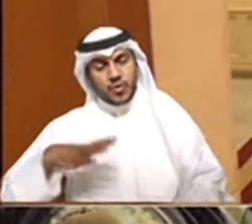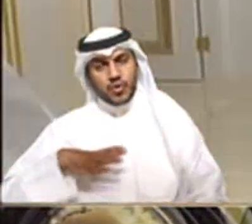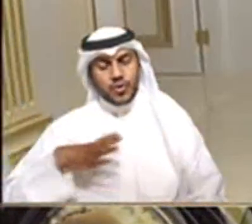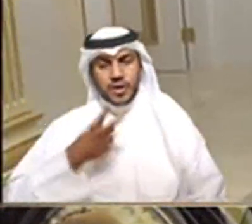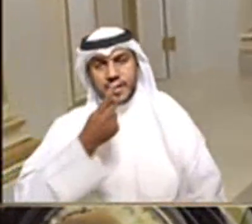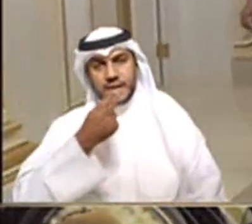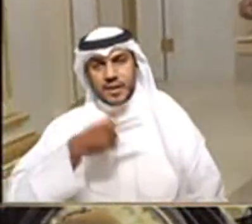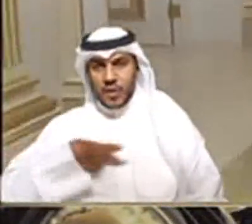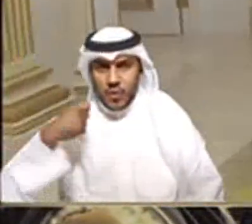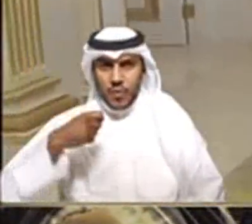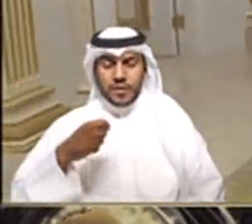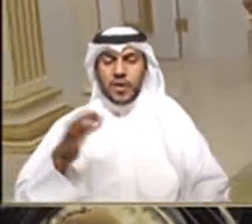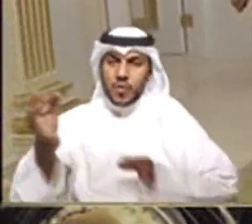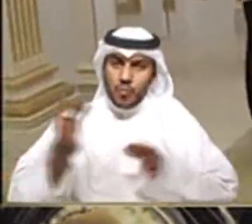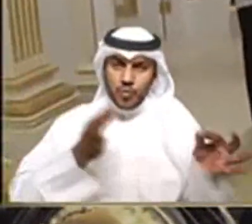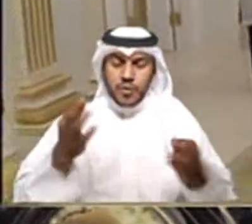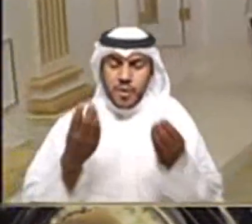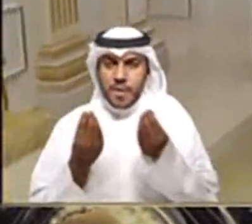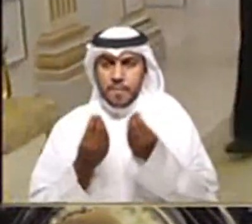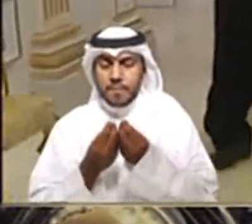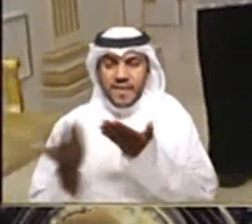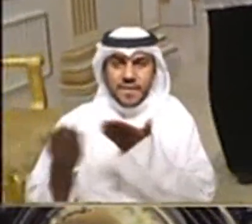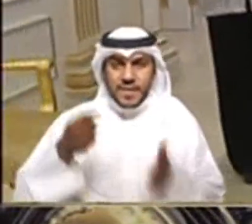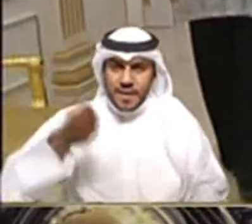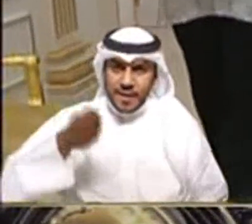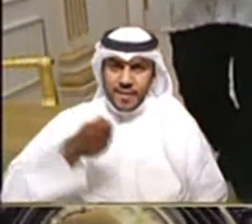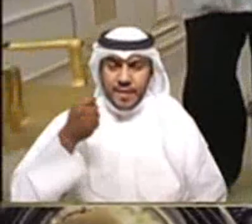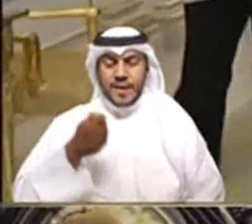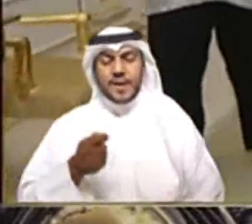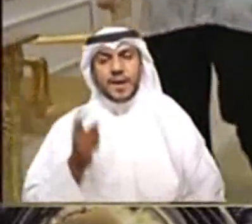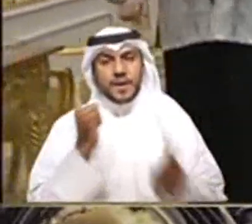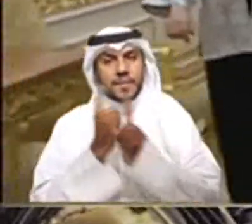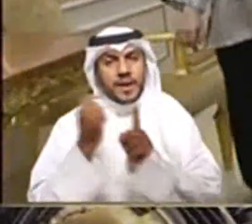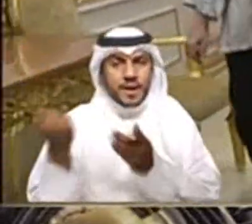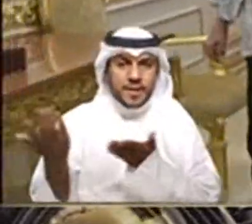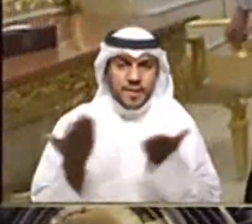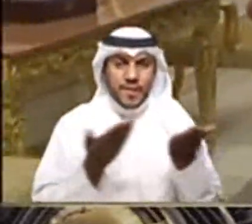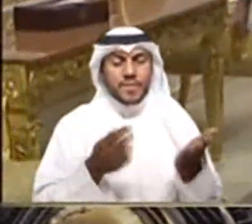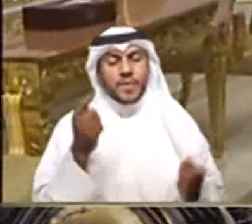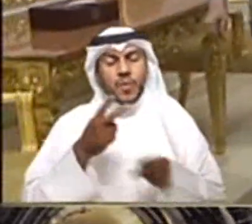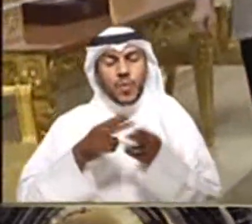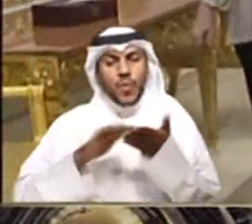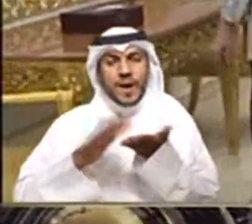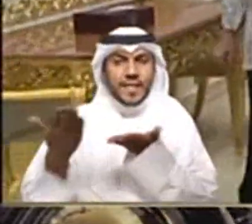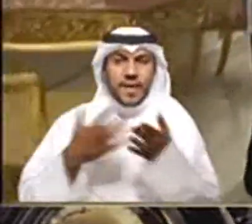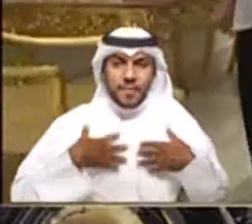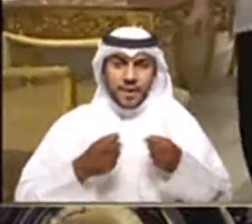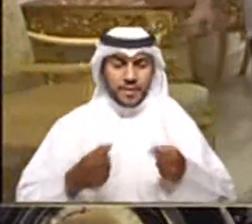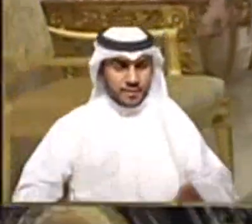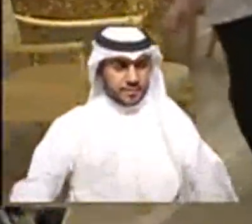والشيوخ والوزراء والمستشارين وكبار المسؤولين في الدولة وديوان سمو رئيس مجلس الوزراء.